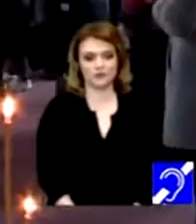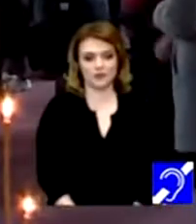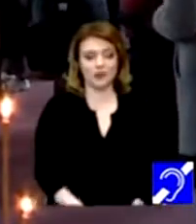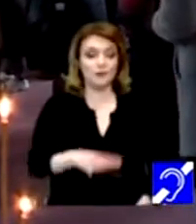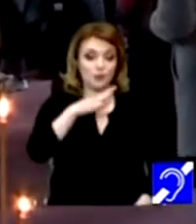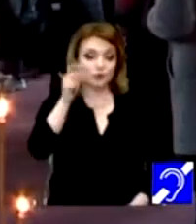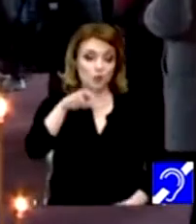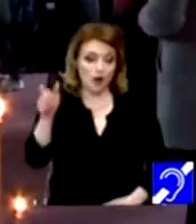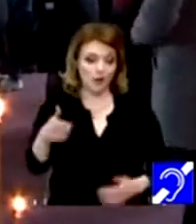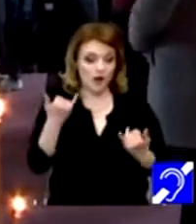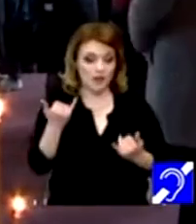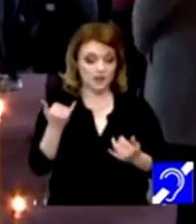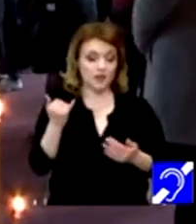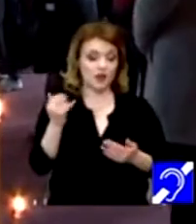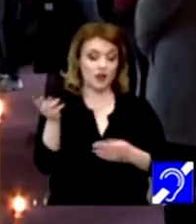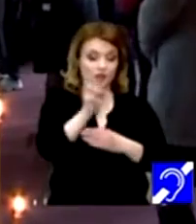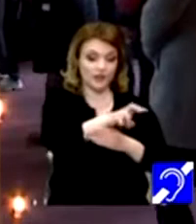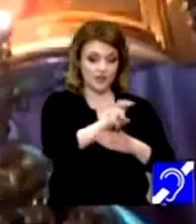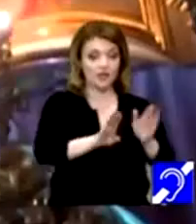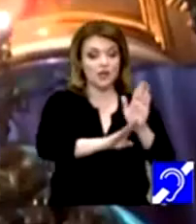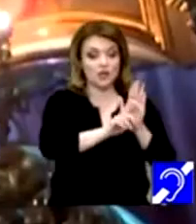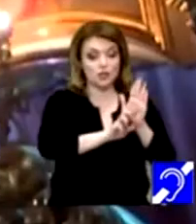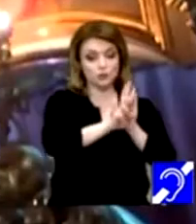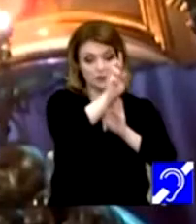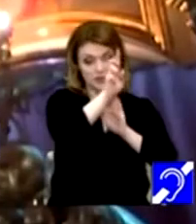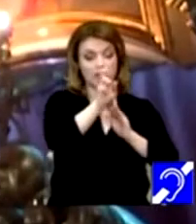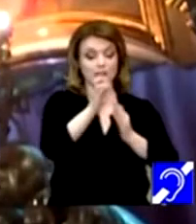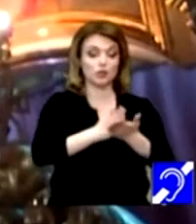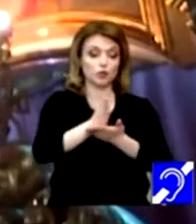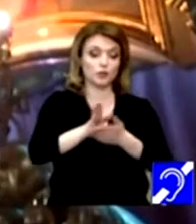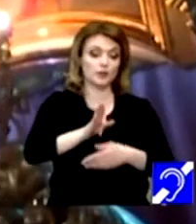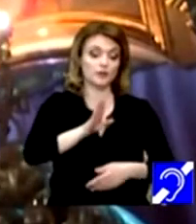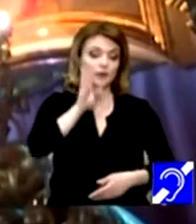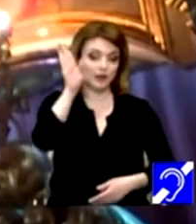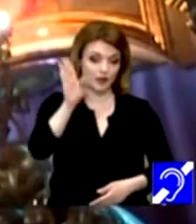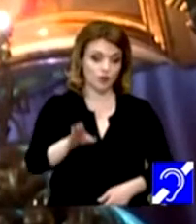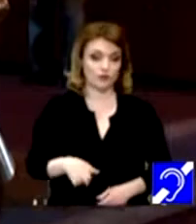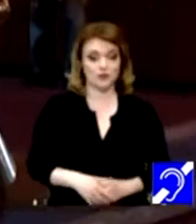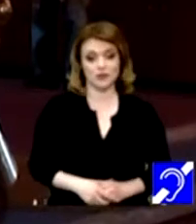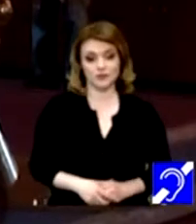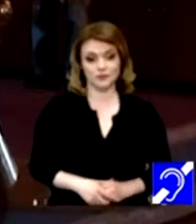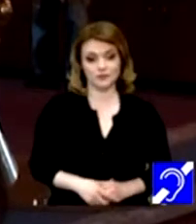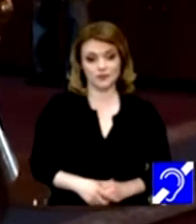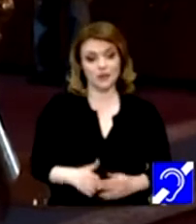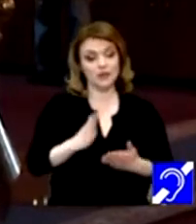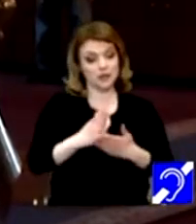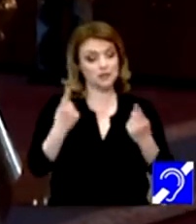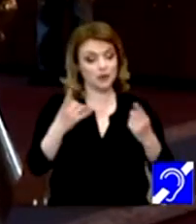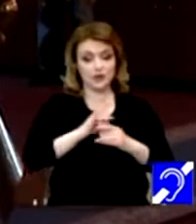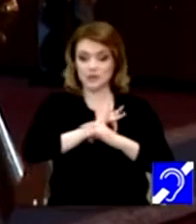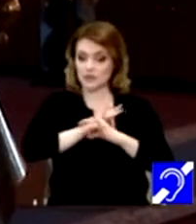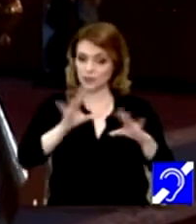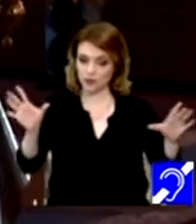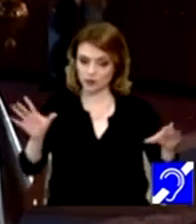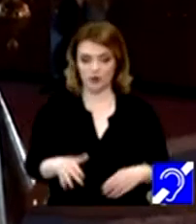Zeci de credincioși au venit astăzi la slujba de dimineață de la Biserica Întâmpinarea Domnului din Chișinău. Este sărbătoare mare,